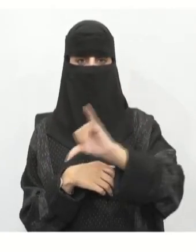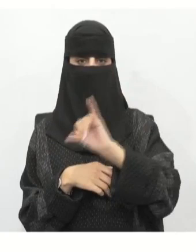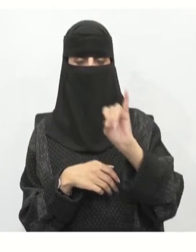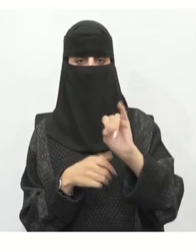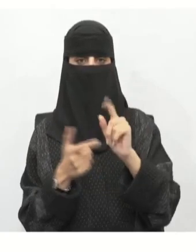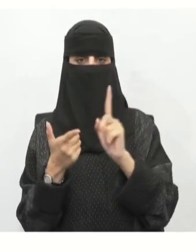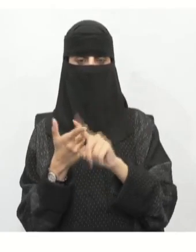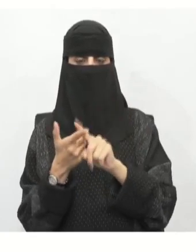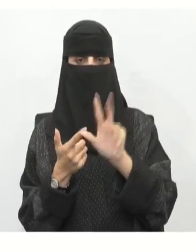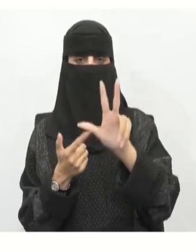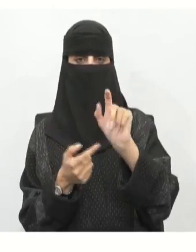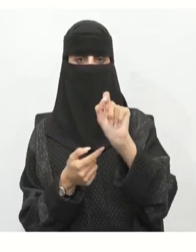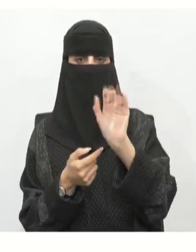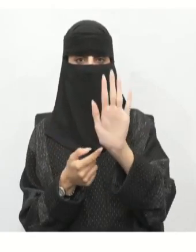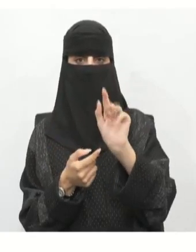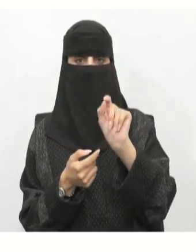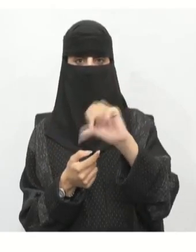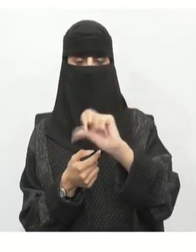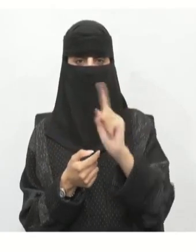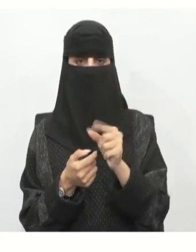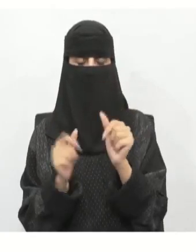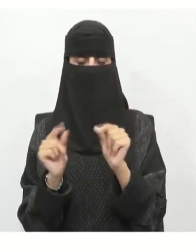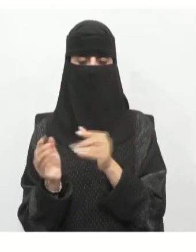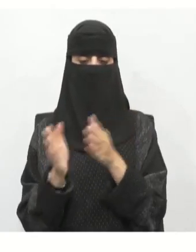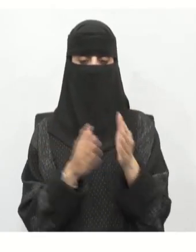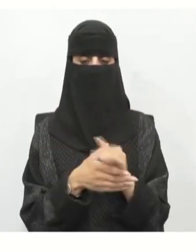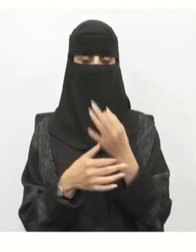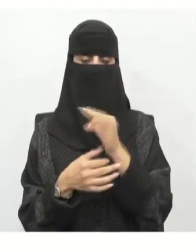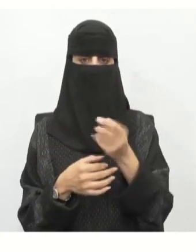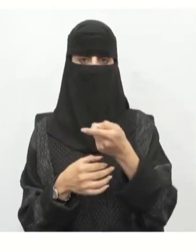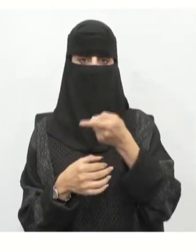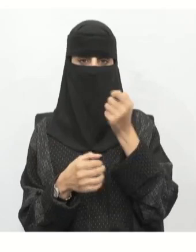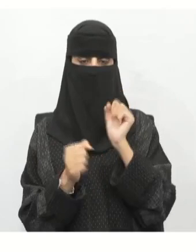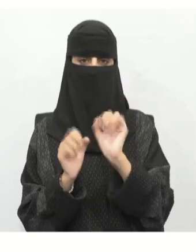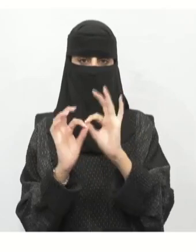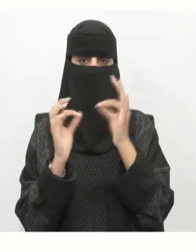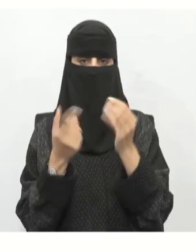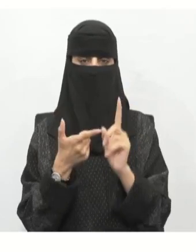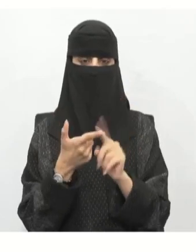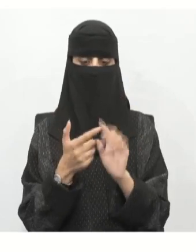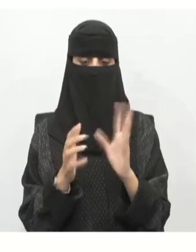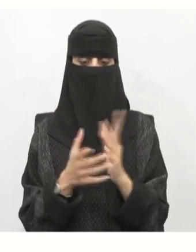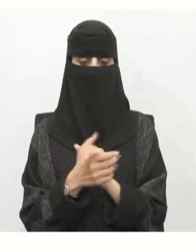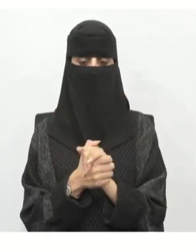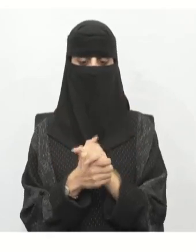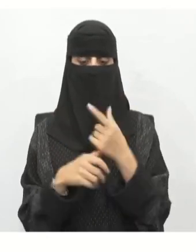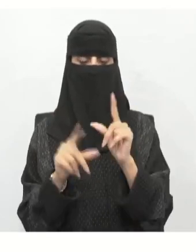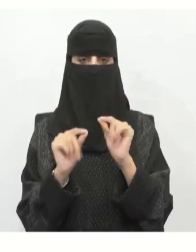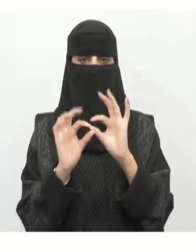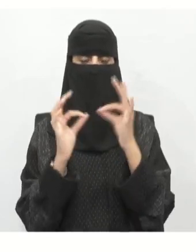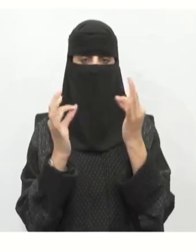بارك الله فيكم ايضا تعرفنا على المجموعه الثانيه مجموعه بارك الله فيكم مجموعه